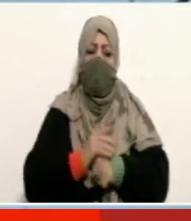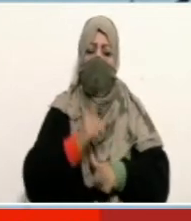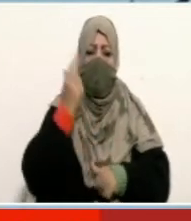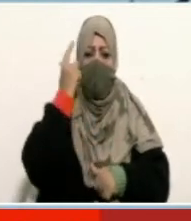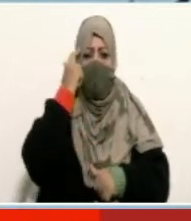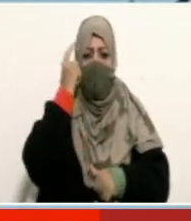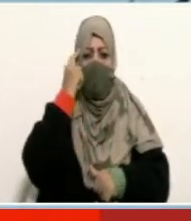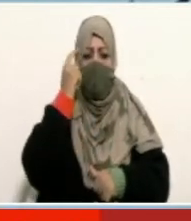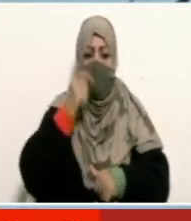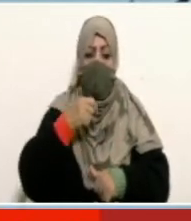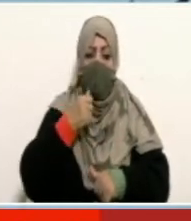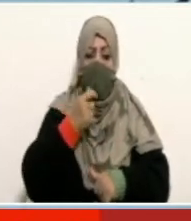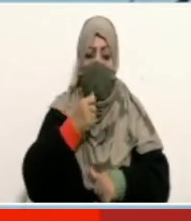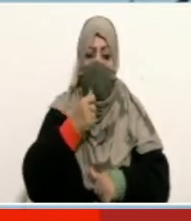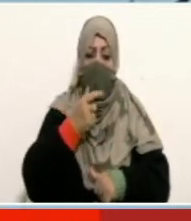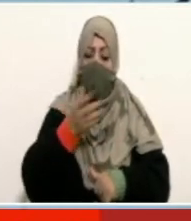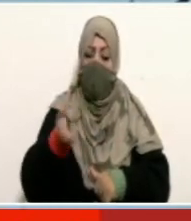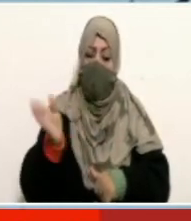كذا فهي